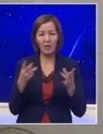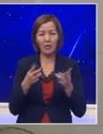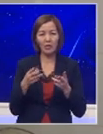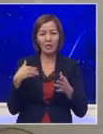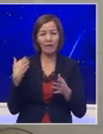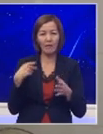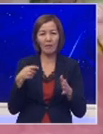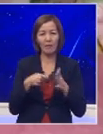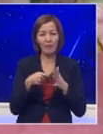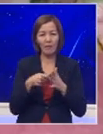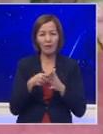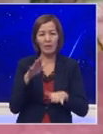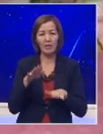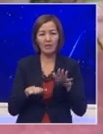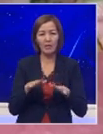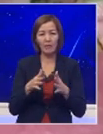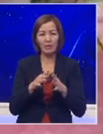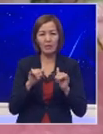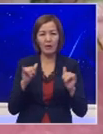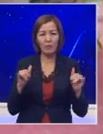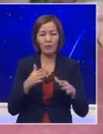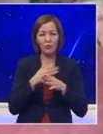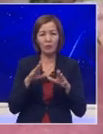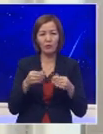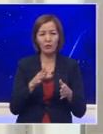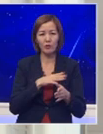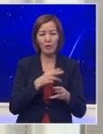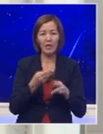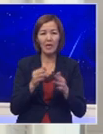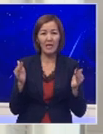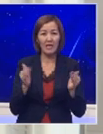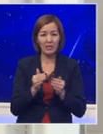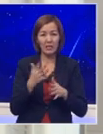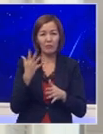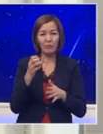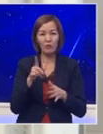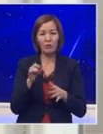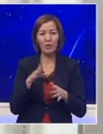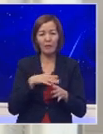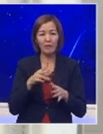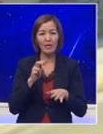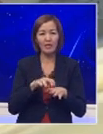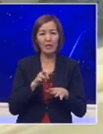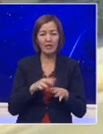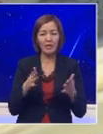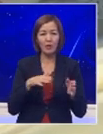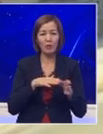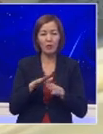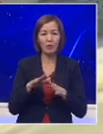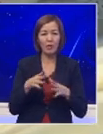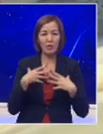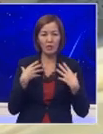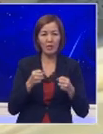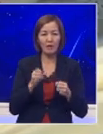беру. Әлсіз шақалақтың салмақ жинап дамуына тиісті көмек көрсетілуде. Ең кішкентайының салмағы 500 граммнан асады. Дәрігерлер оларды толықтай